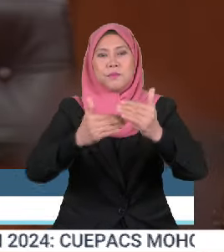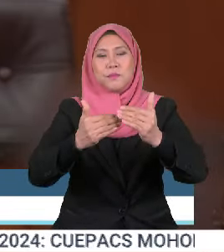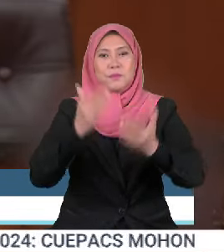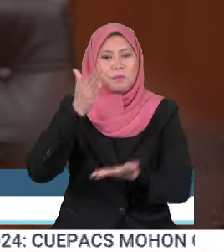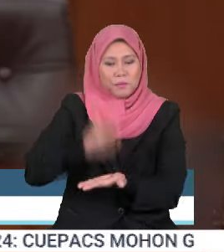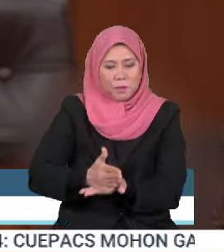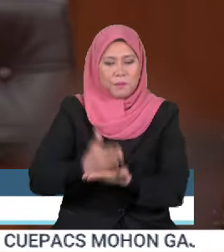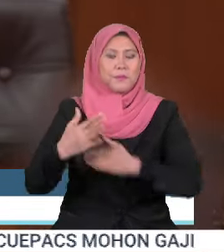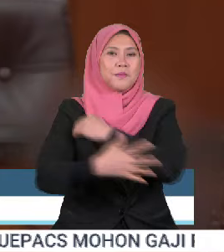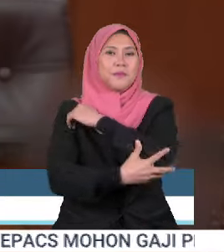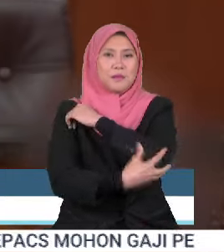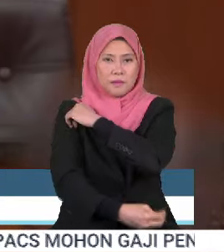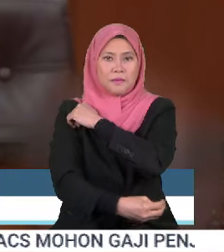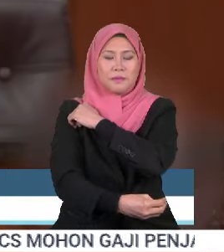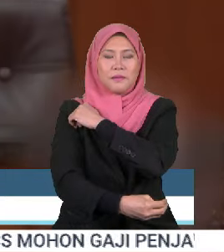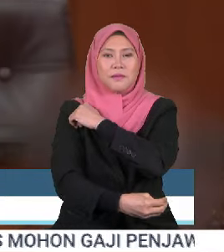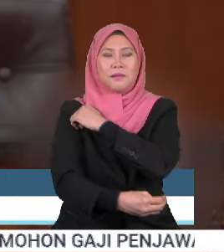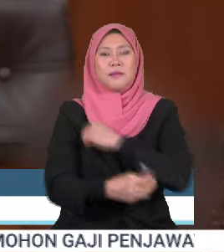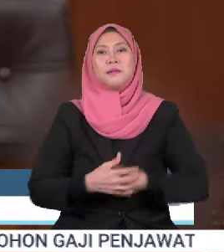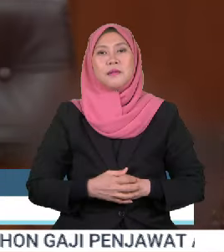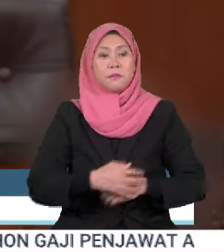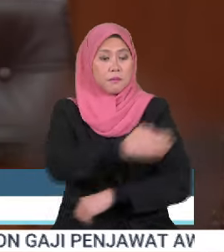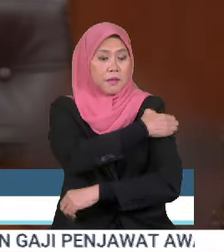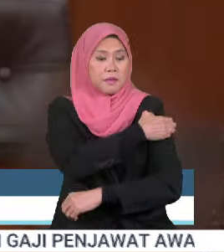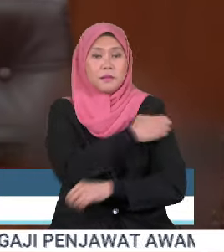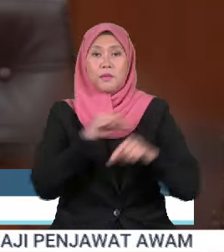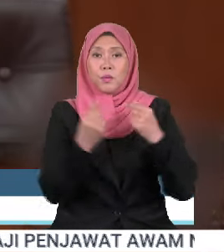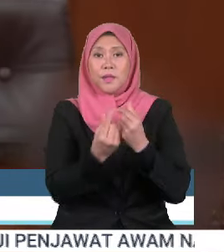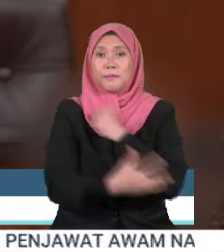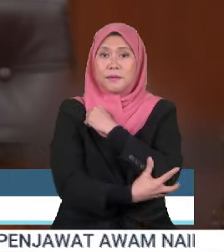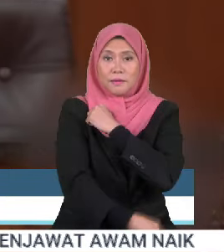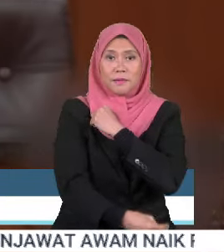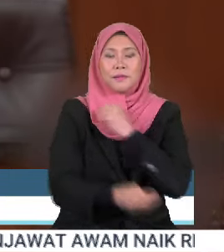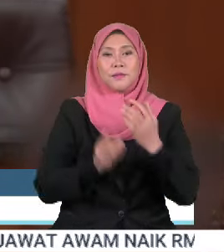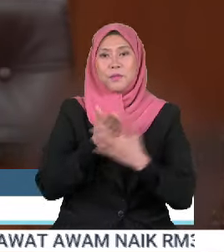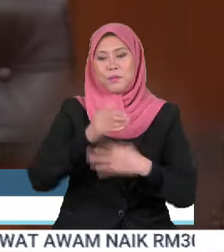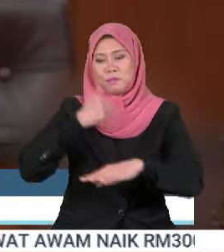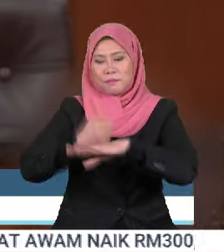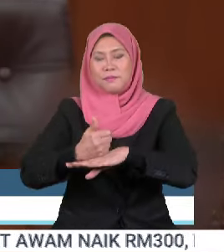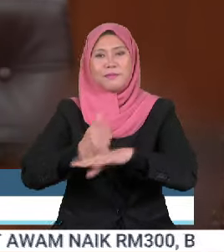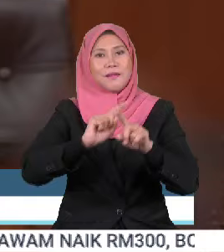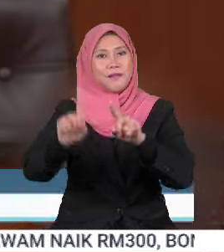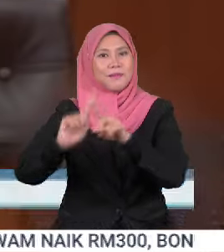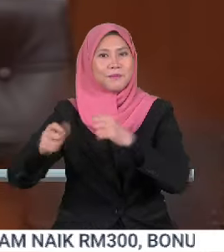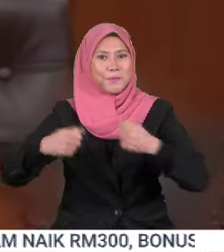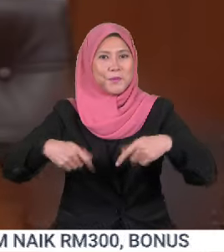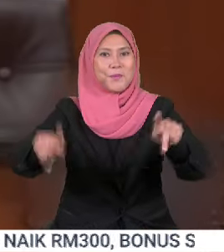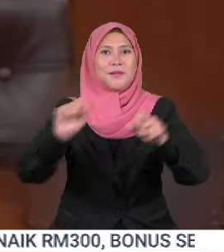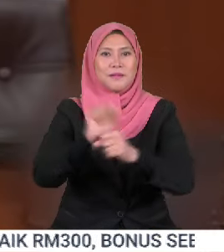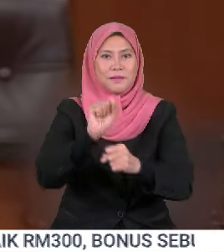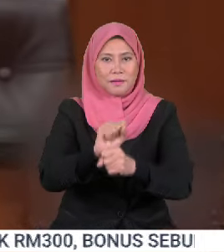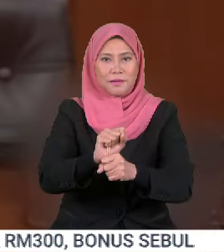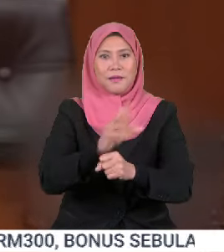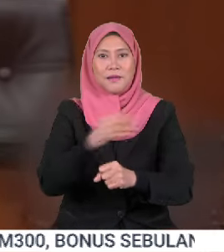membasmi kemiskinan dengan memperkase golongan rentan melalui perwujudan berbagai peluang pekerjaan